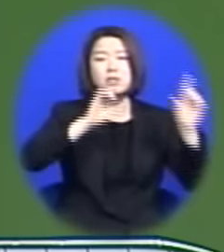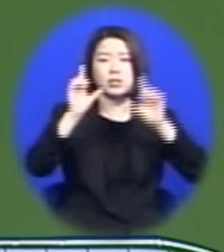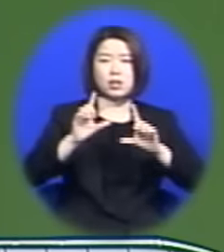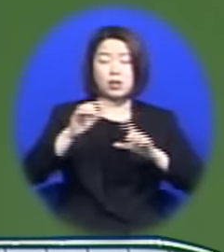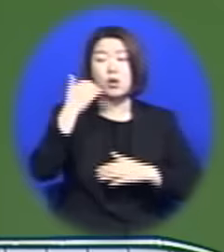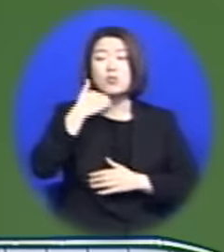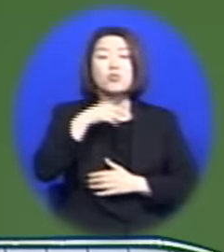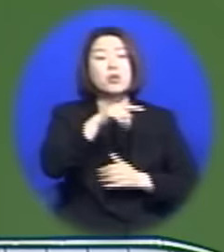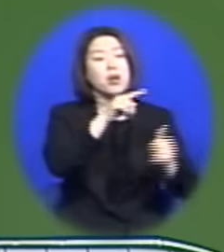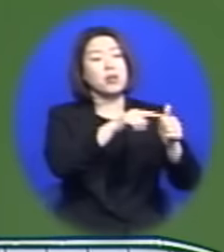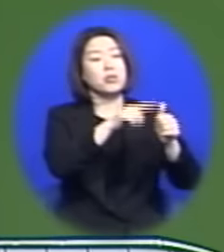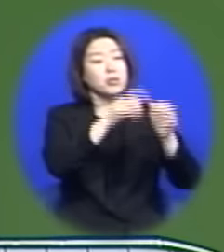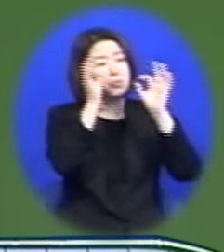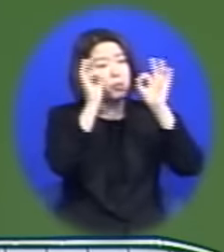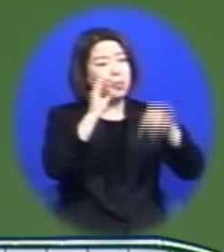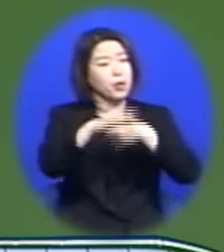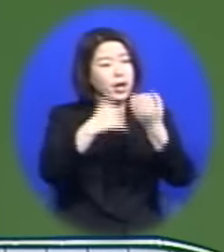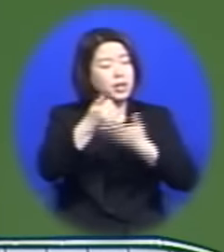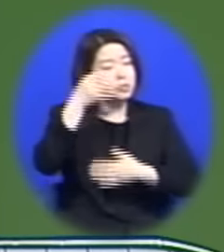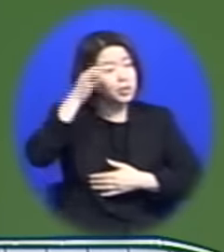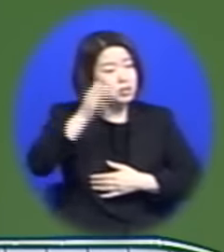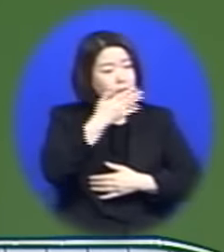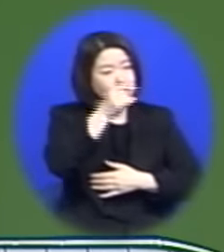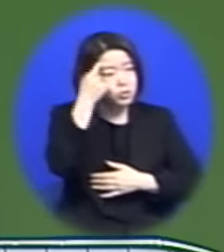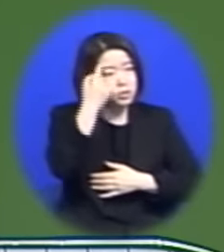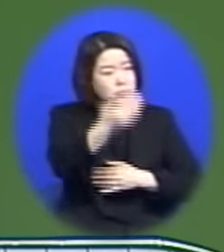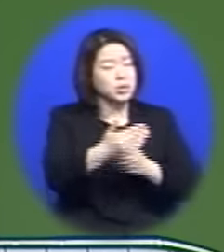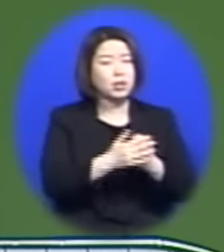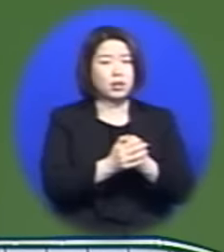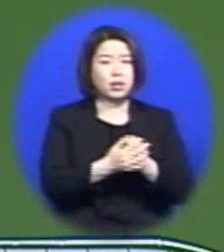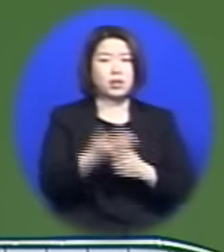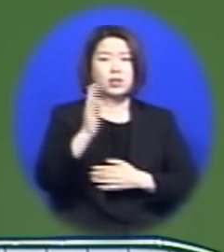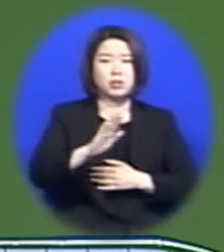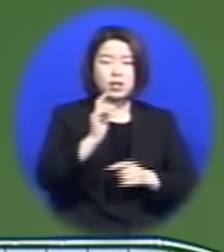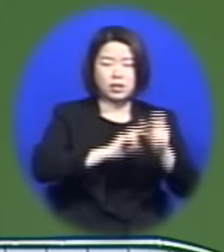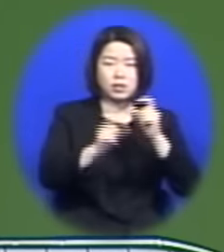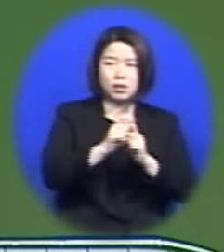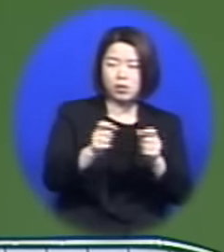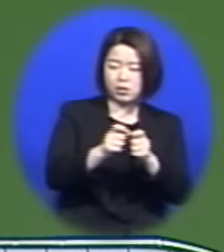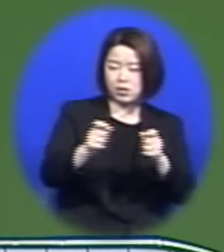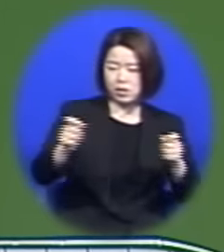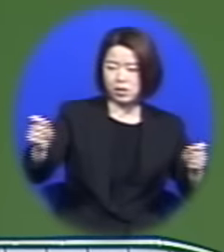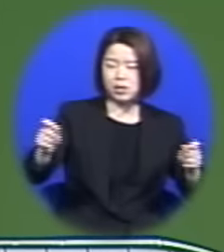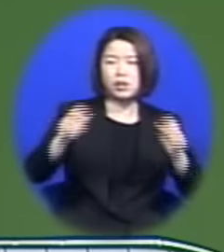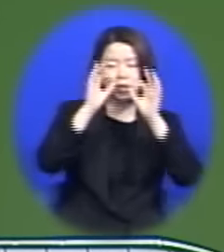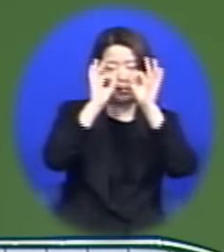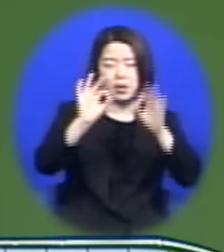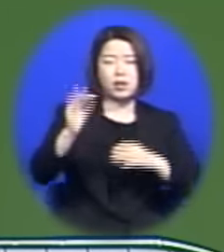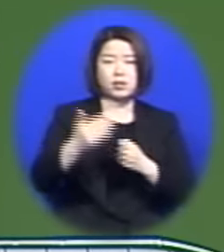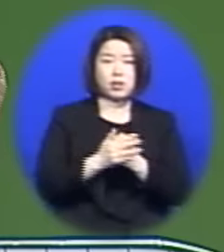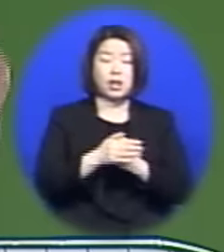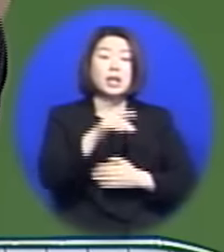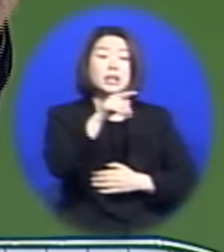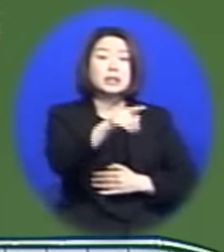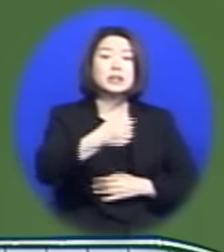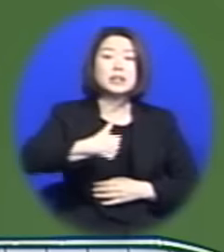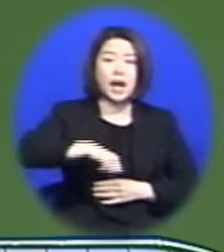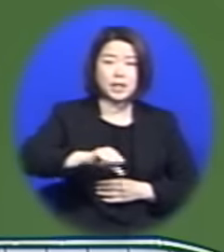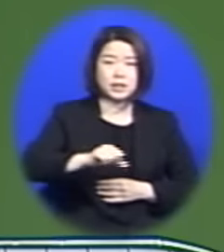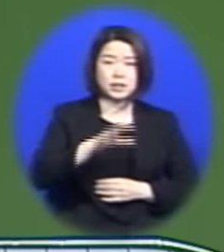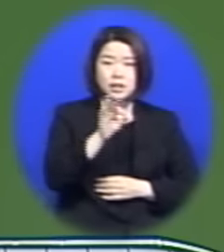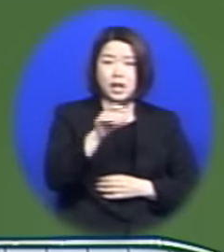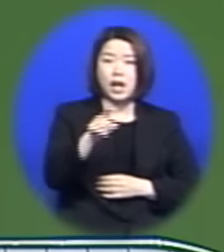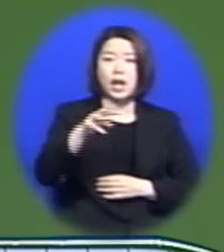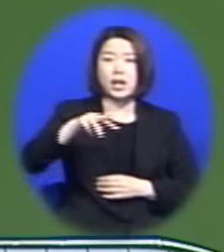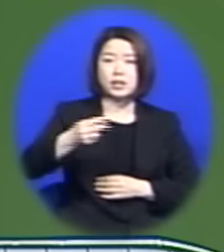수 있겠어요 그러나 여러분 조금 더 길게 보아야 되는 겁 그 아들 에드워드